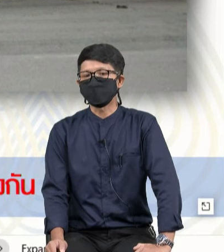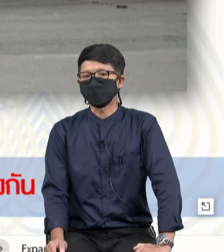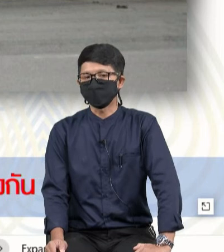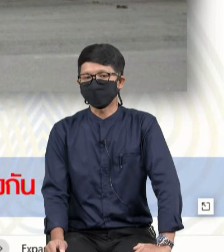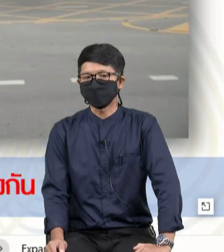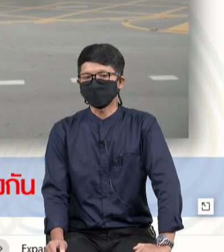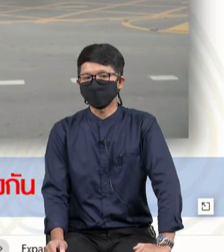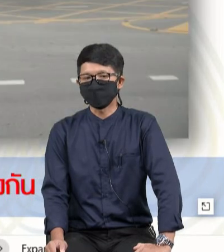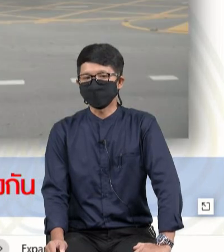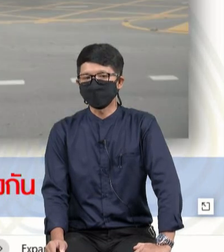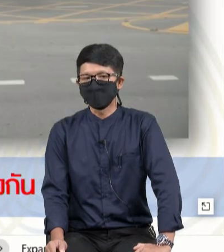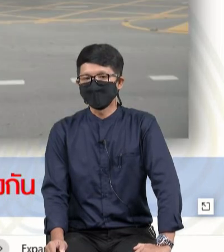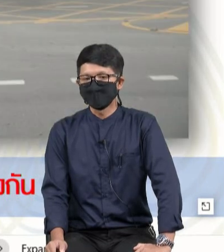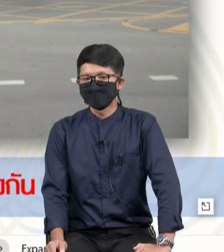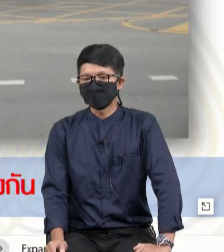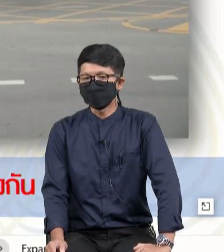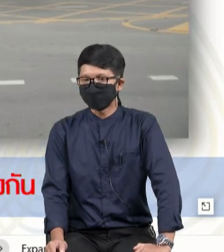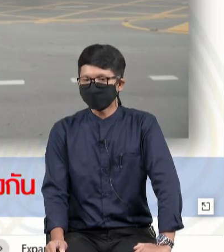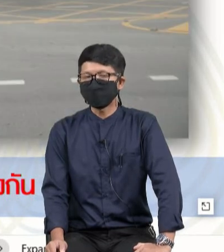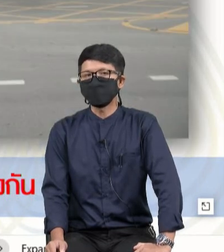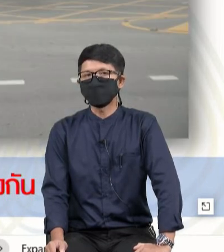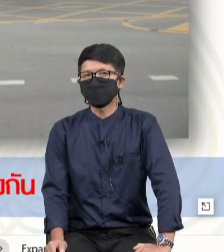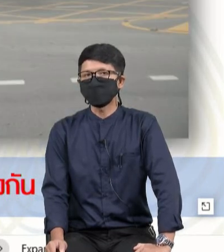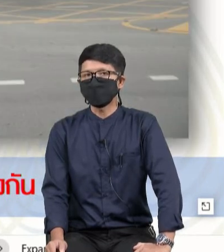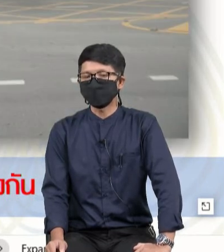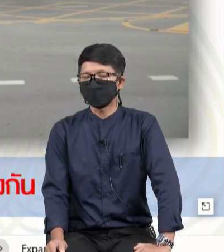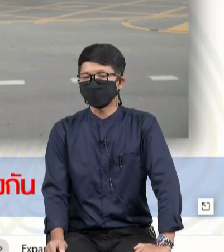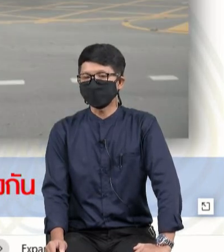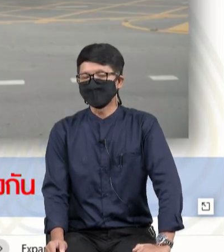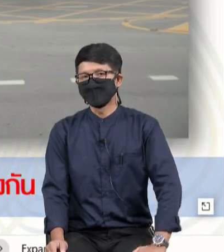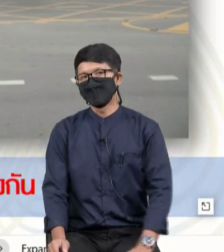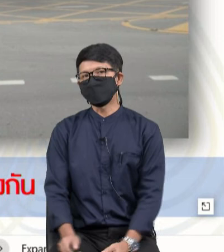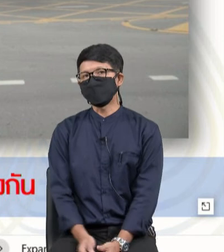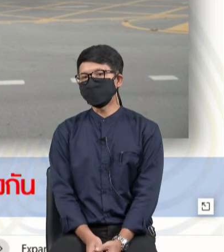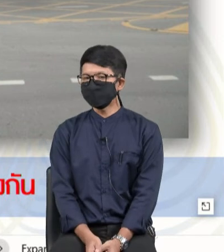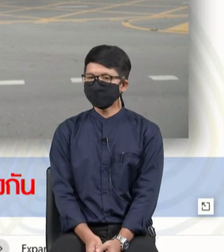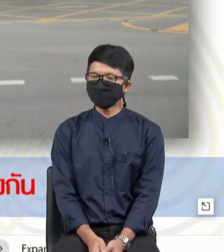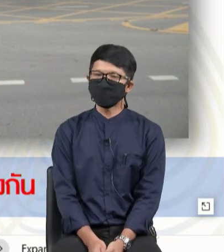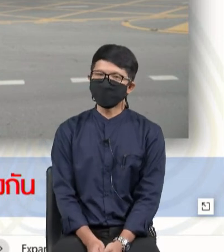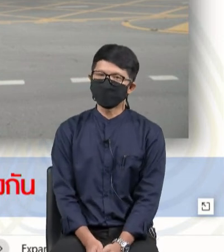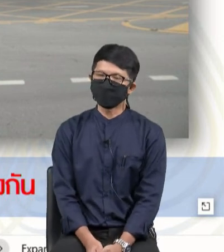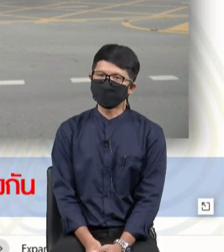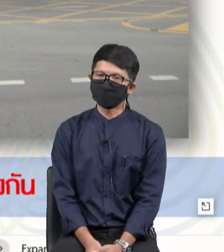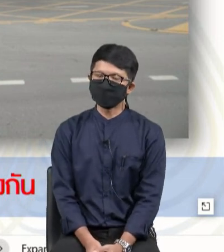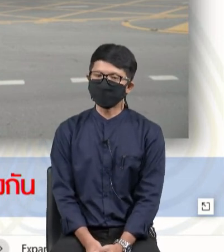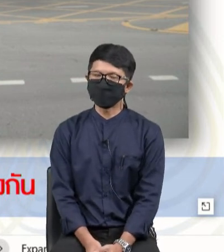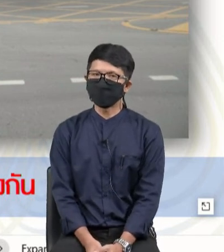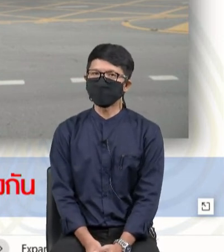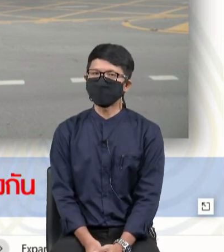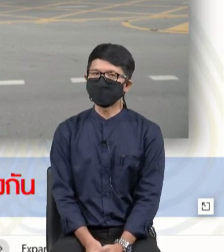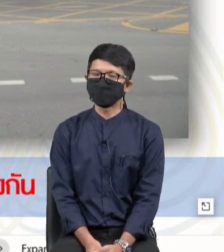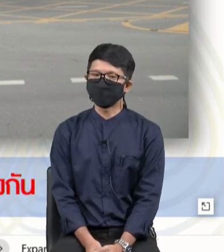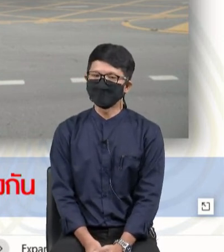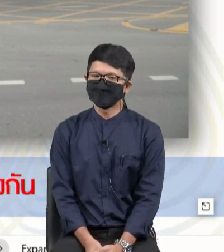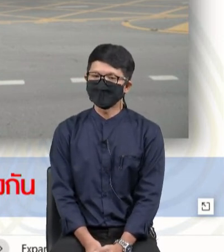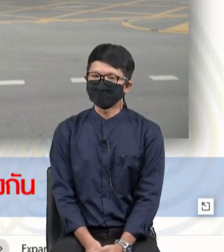ายเหมือนกันนะครับจุดนี้ประตู6ก็เป็นลักษณะเดียวกันนะครับสาเหตุที่ต้องใช้เป็นลักษณะเป็นเบรเออร์คอนก